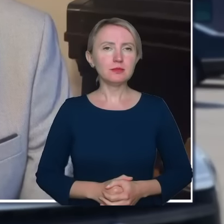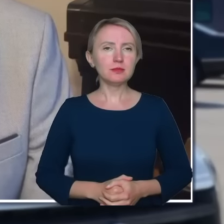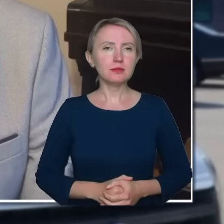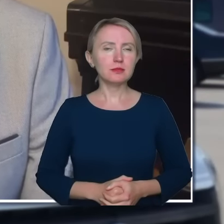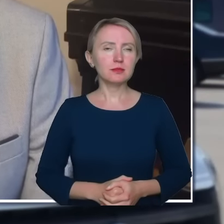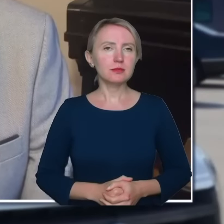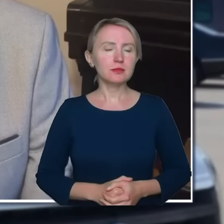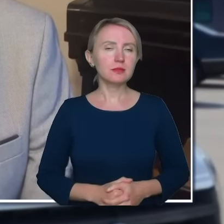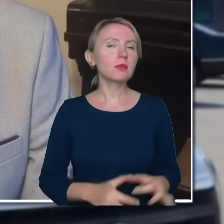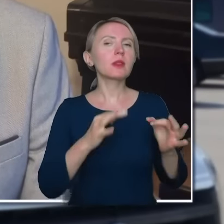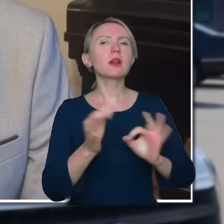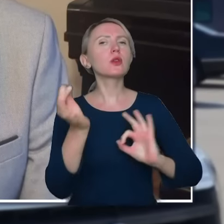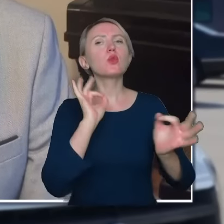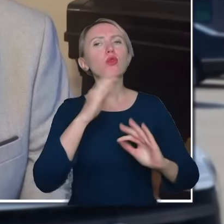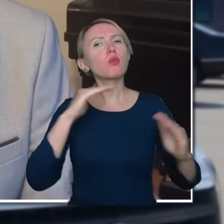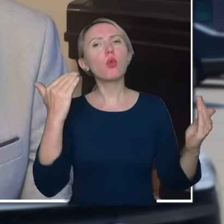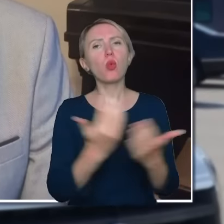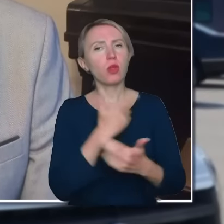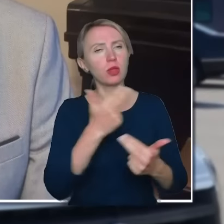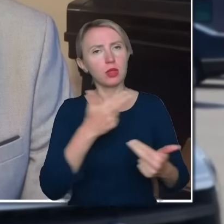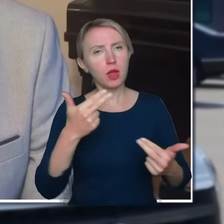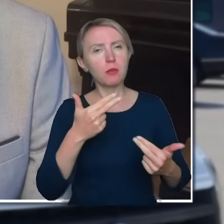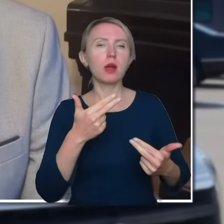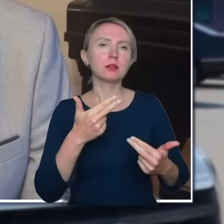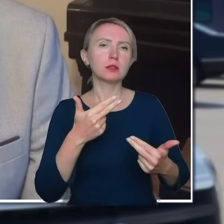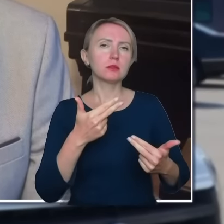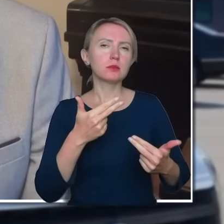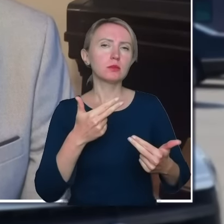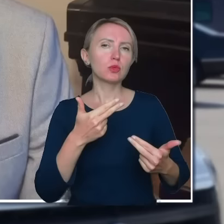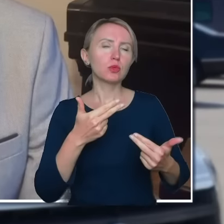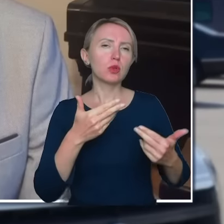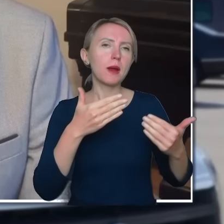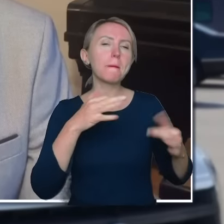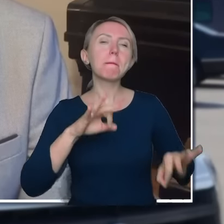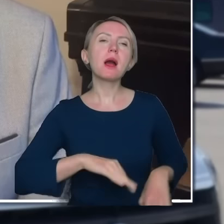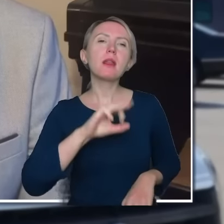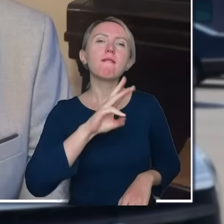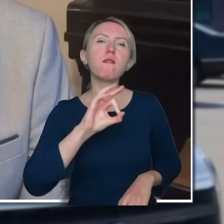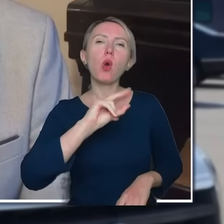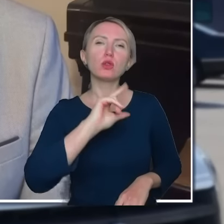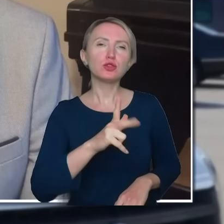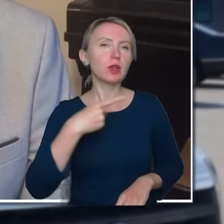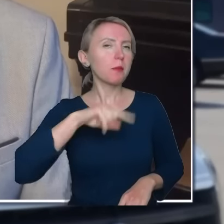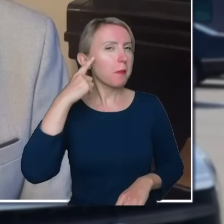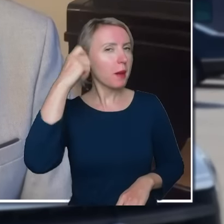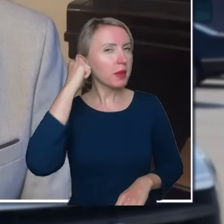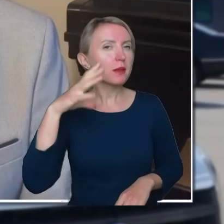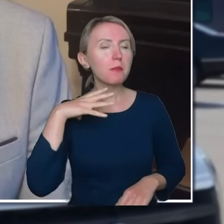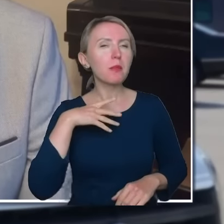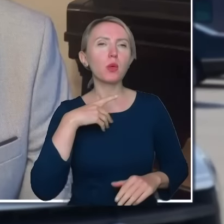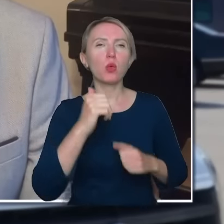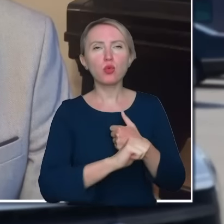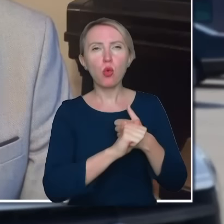Jakie mamy informacje najnowsze na temat losów tego pana woźniaka? Pamiętamy ujawnione materiały